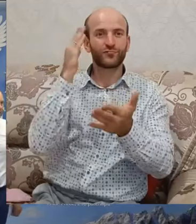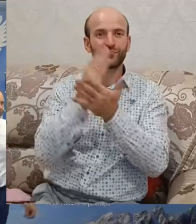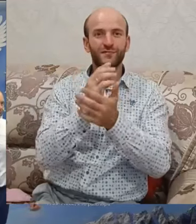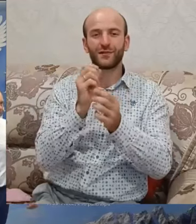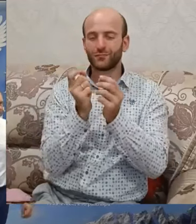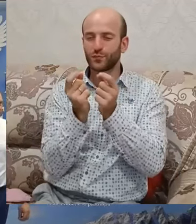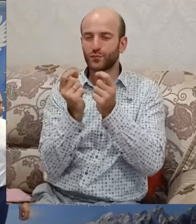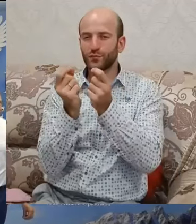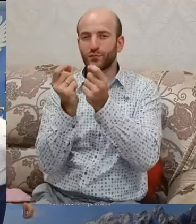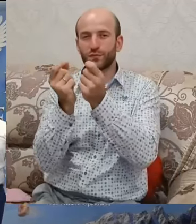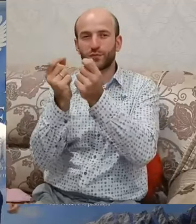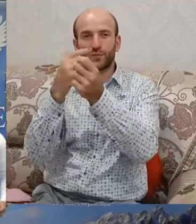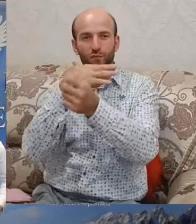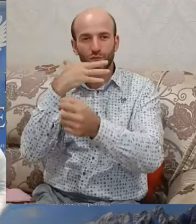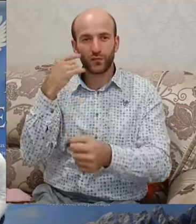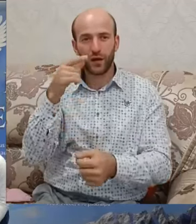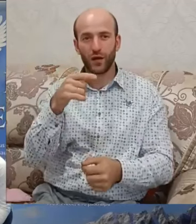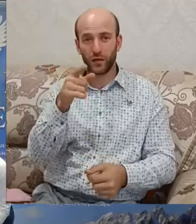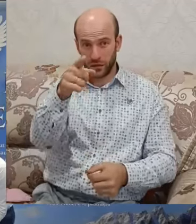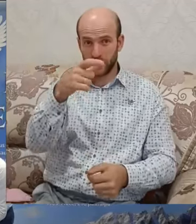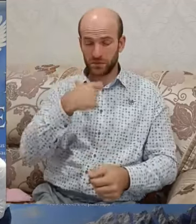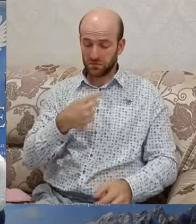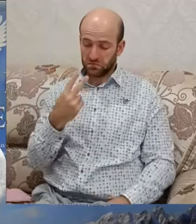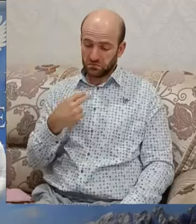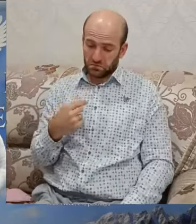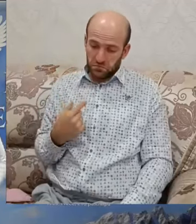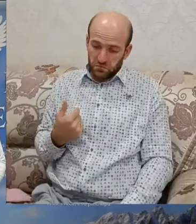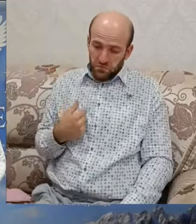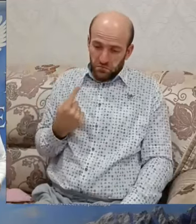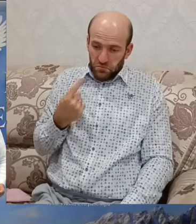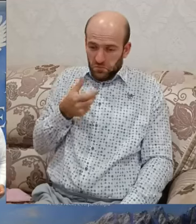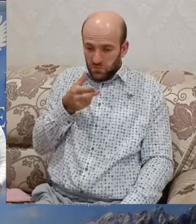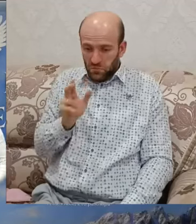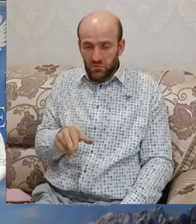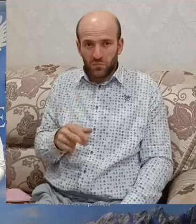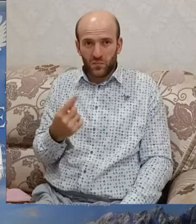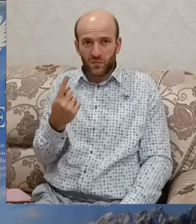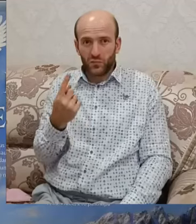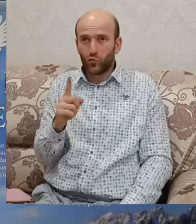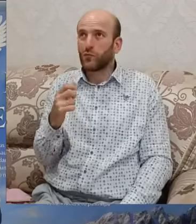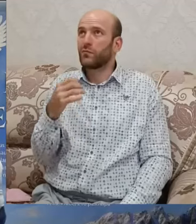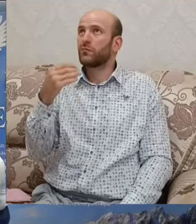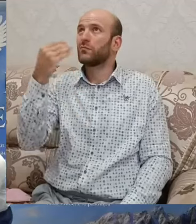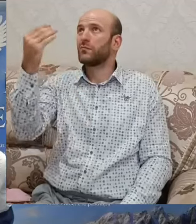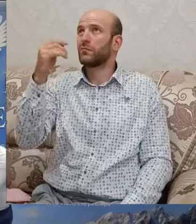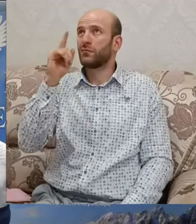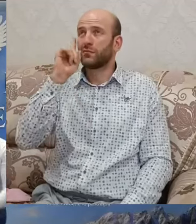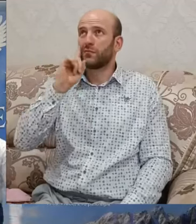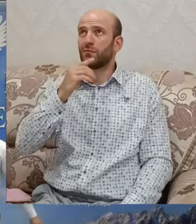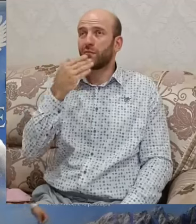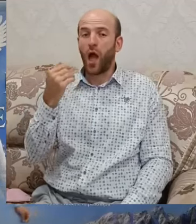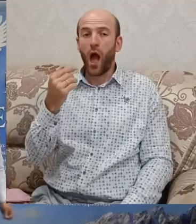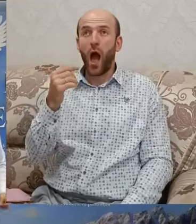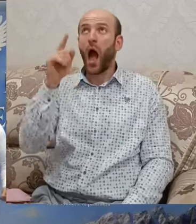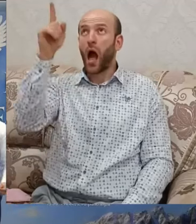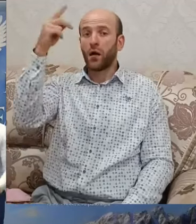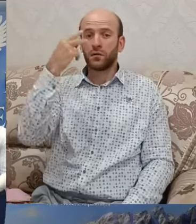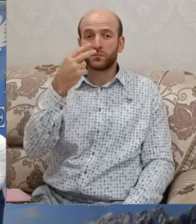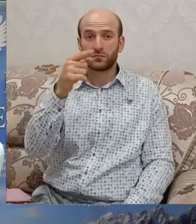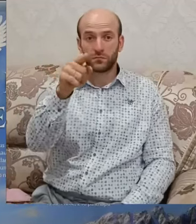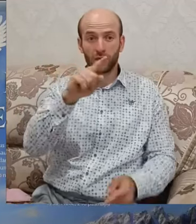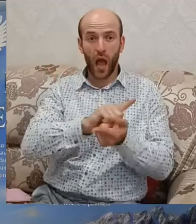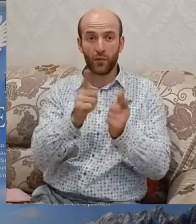него должна была выйти жизнь. Kuri laikui einant. Которая по течению времени. Pildys žodį. И будет исполнять